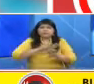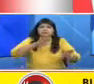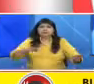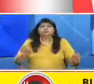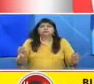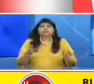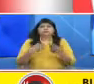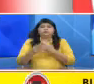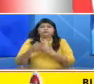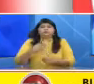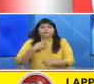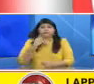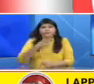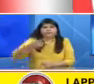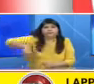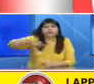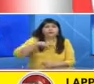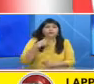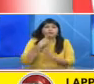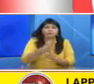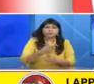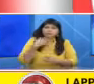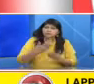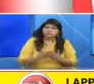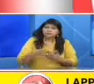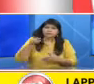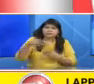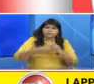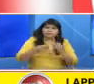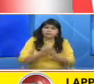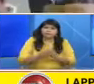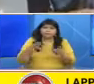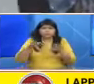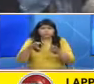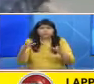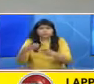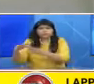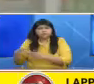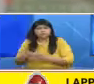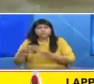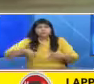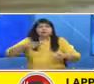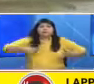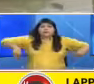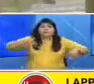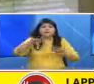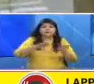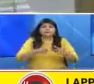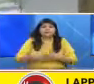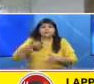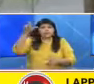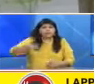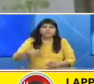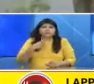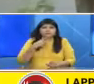रखेंगे। मैं समाज के सभी वर्गों से, हर गांव, कस्बे और शहर के निवासियों से अपील करता